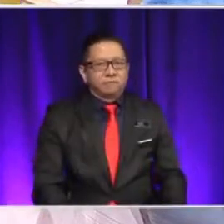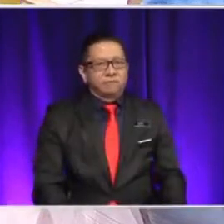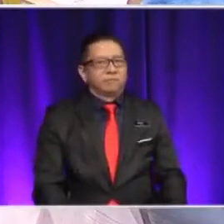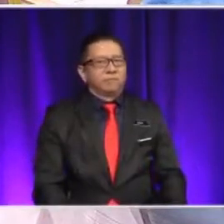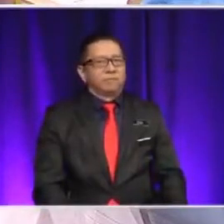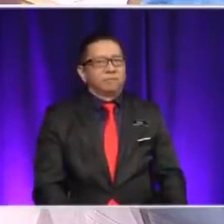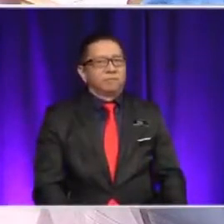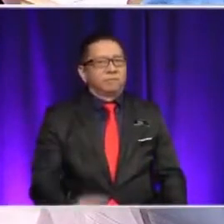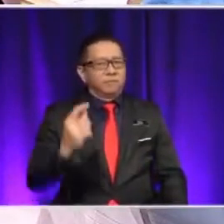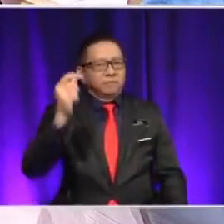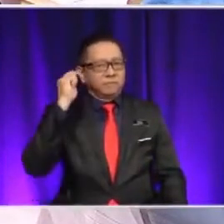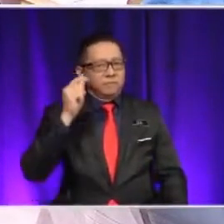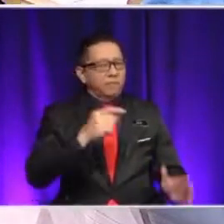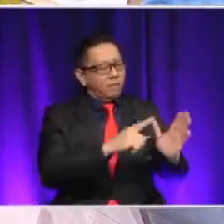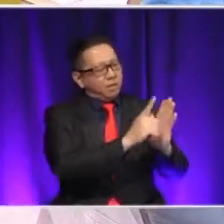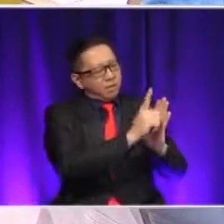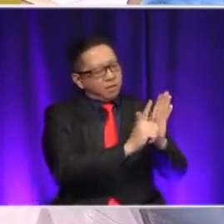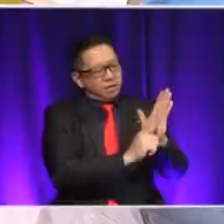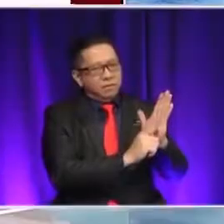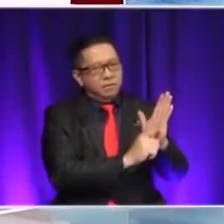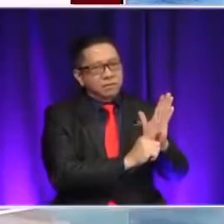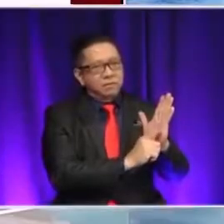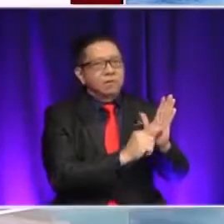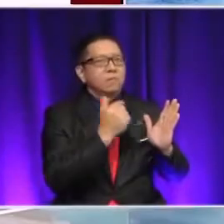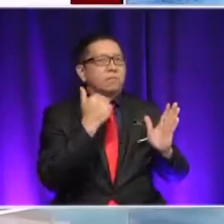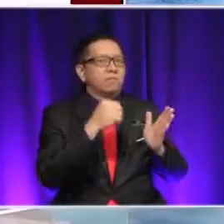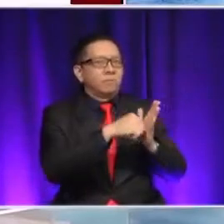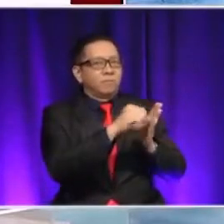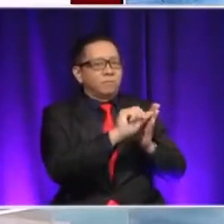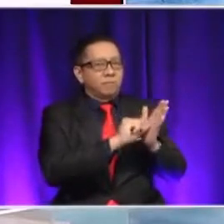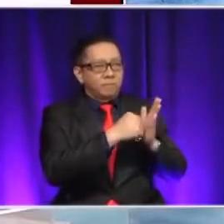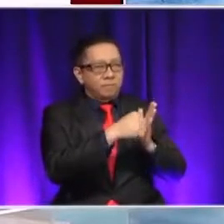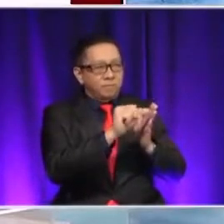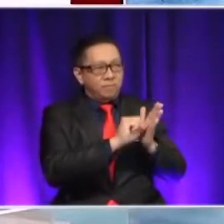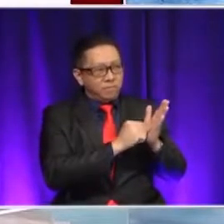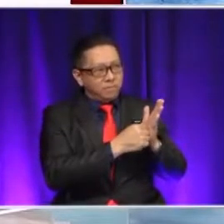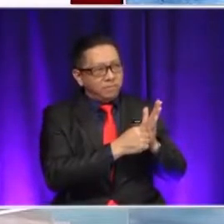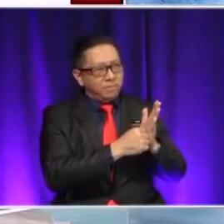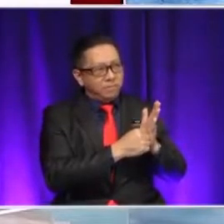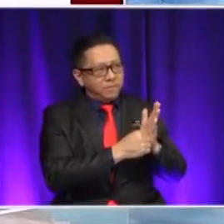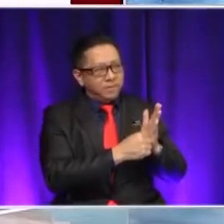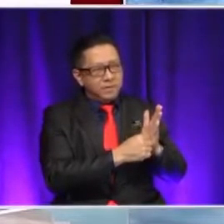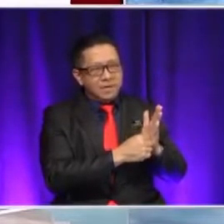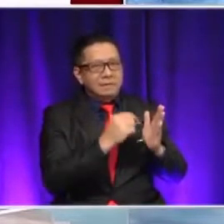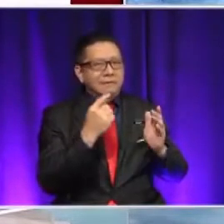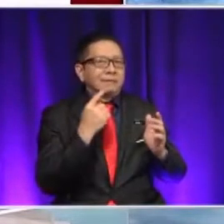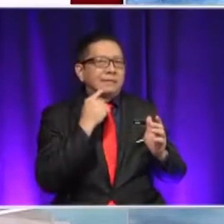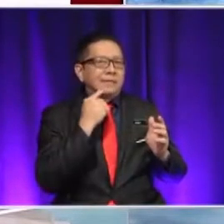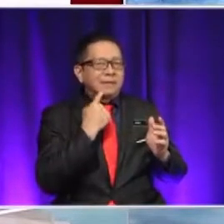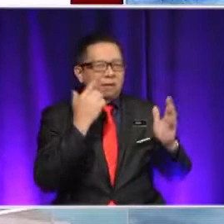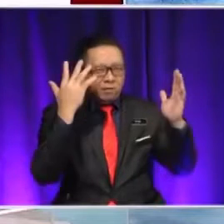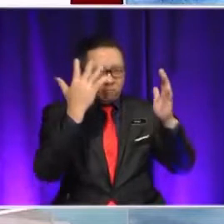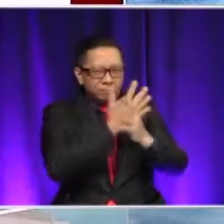tadi dekat sini dari lakaran OK Google ambil Bruce Oke ah kita enak sapu yang gelap Dulu Jungleland sampai